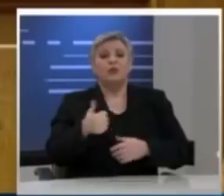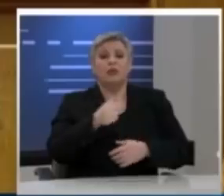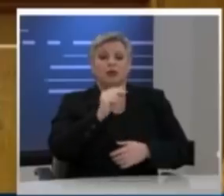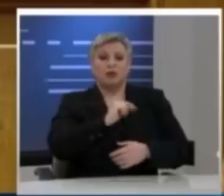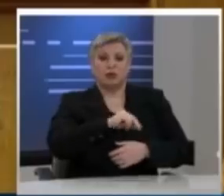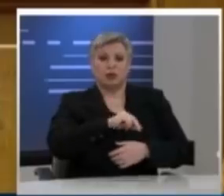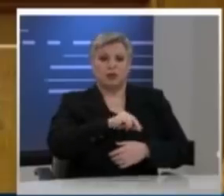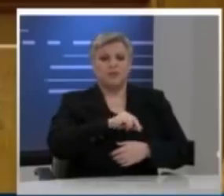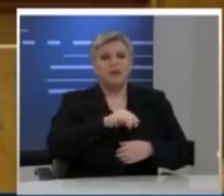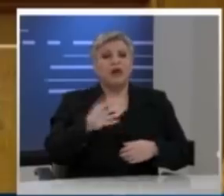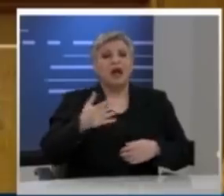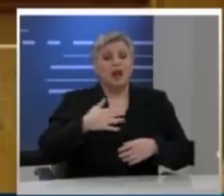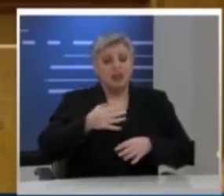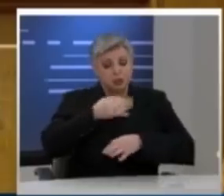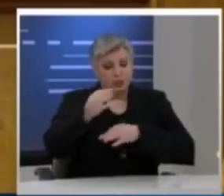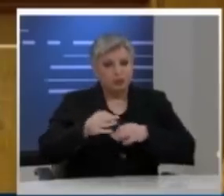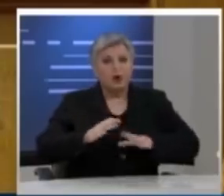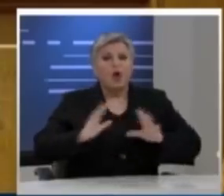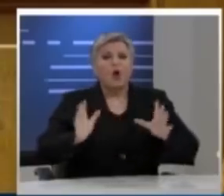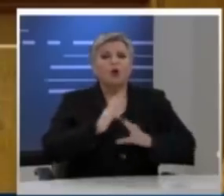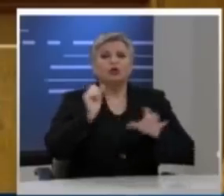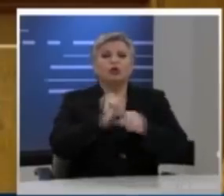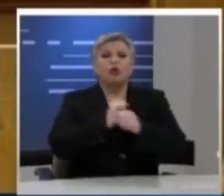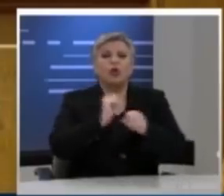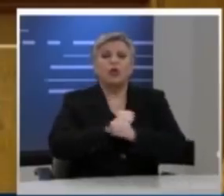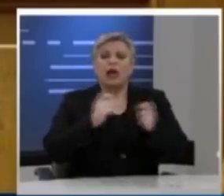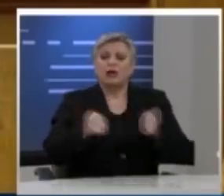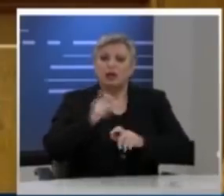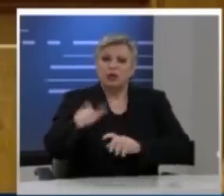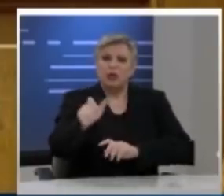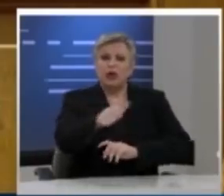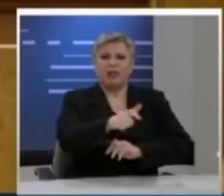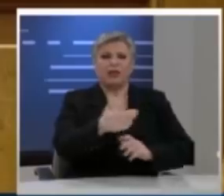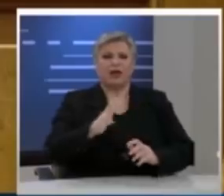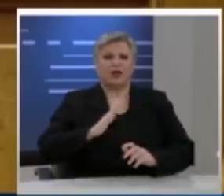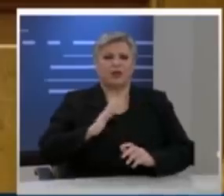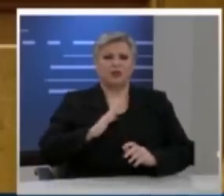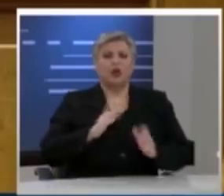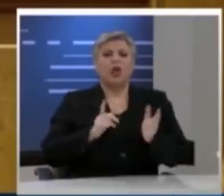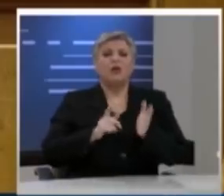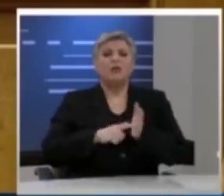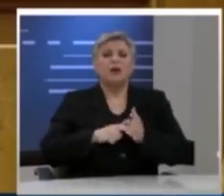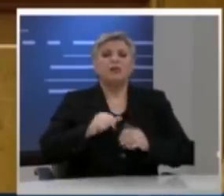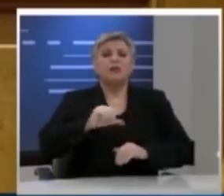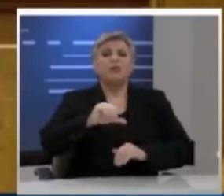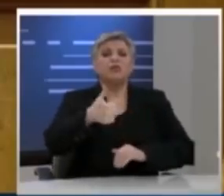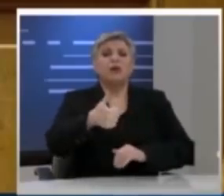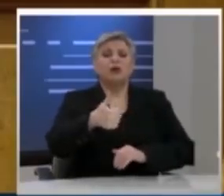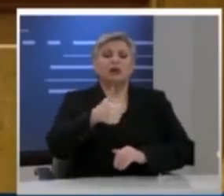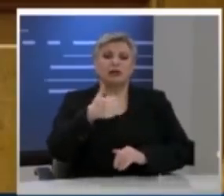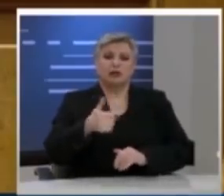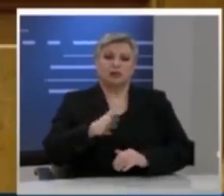ασχοληθεί ο άνθρωπος στην πορεία της ζωής του πρέπει πρώτα και κύρια να έχει μια βασική ειδικότητα να είναι